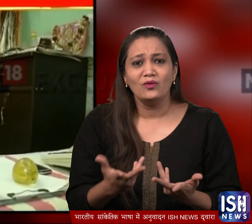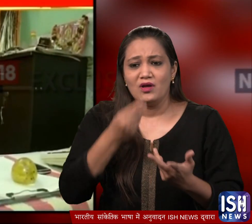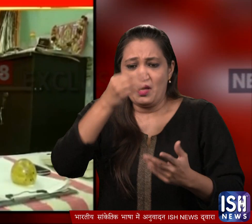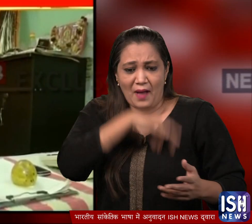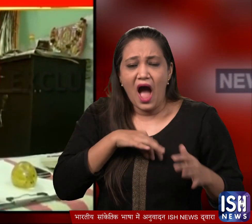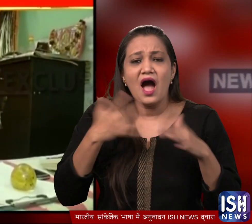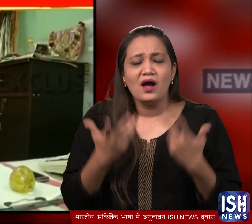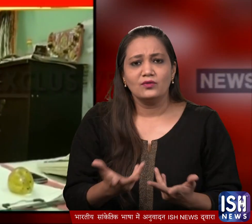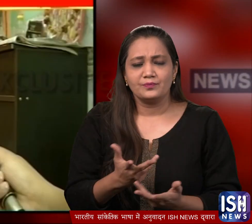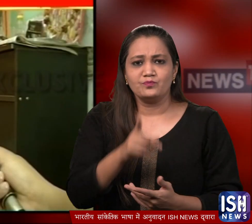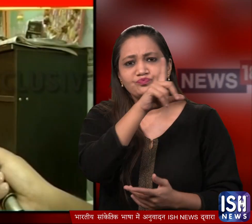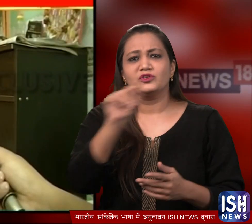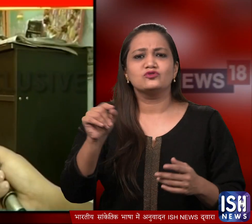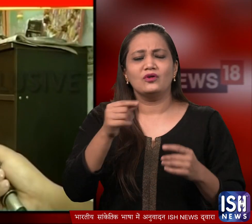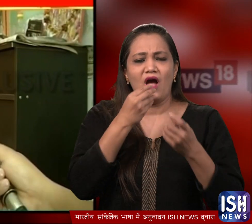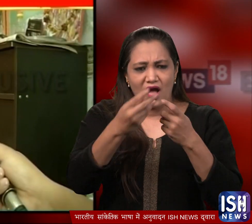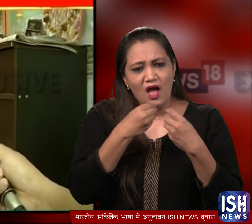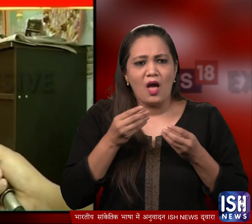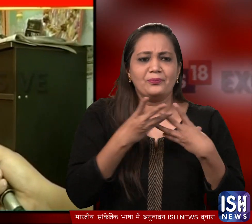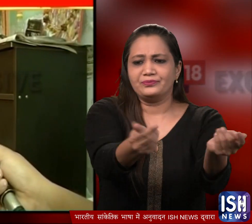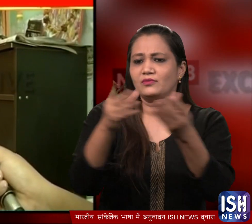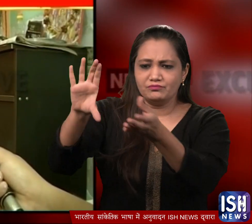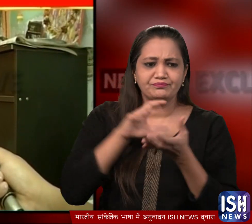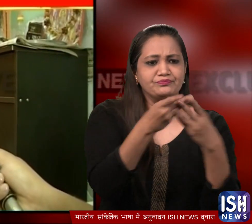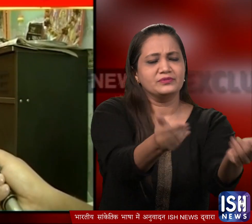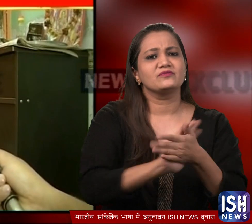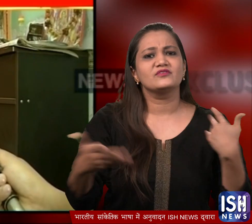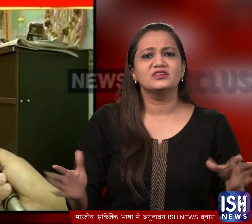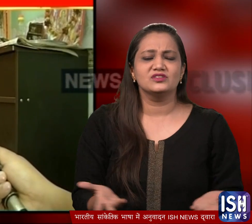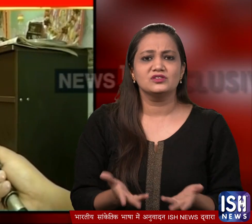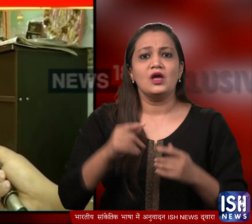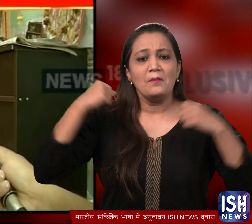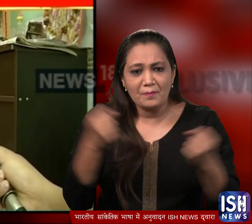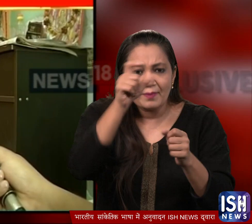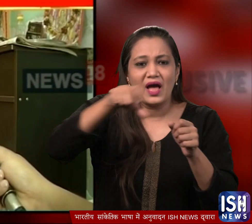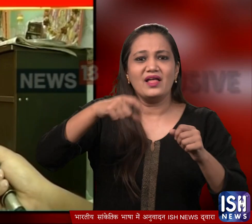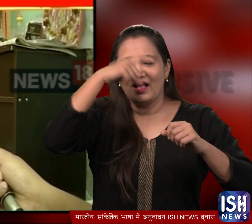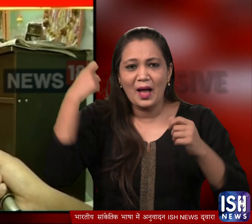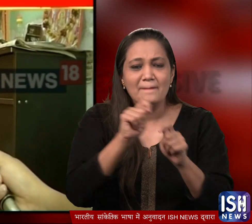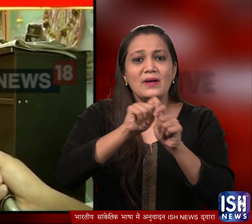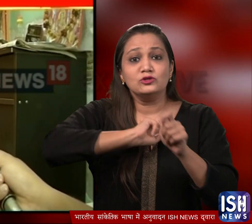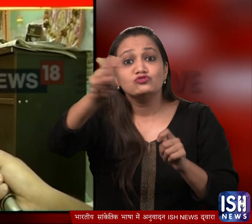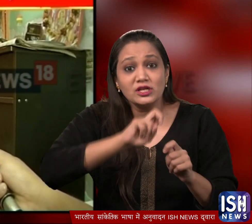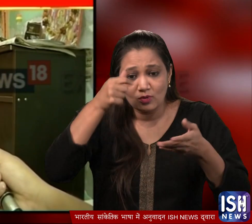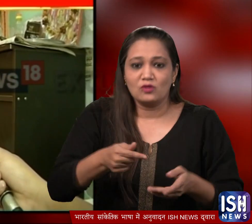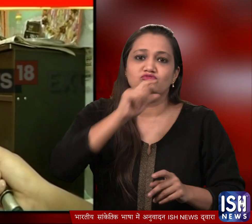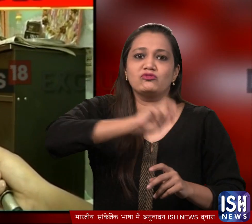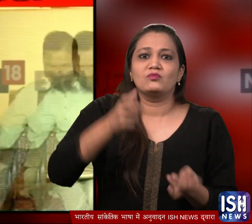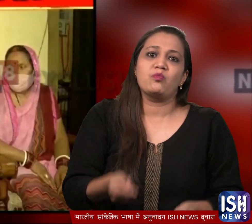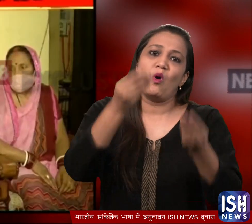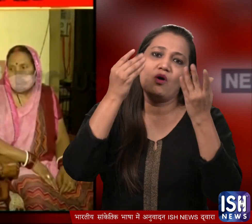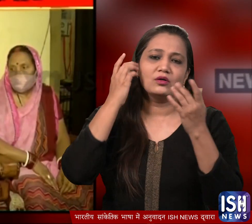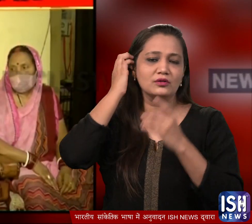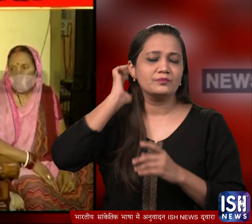कैसे चलाएं और कमाए कैसे। 100 बंदे काम में क्या बंदा कमाएगा? 100-200 क्या है? लेबर भी है, फिर ट्रांसपोर्ट है, कन्वेंस महंगी हो